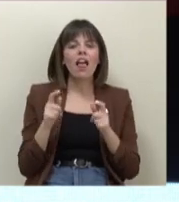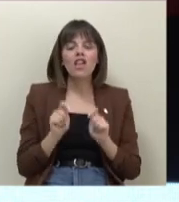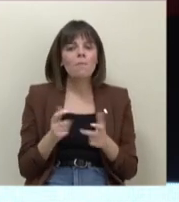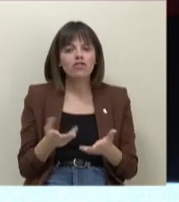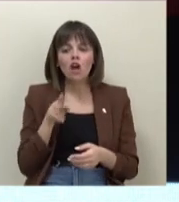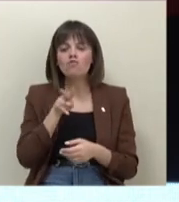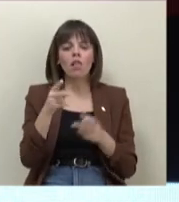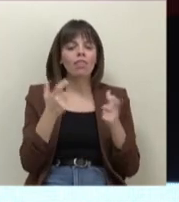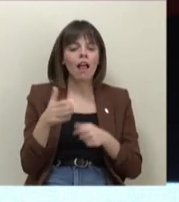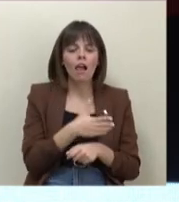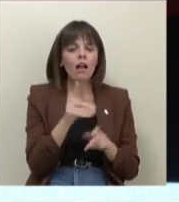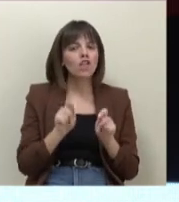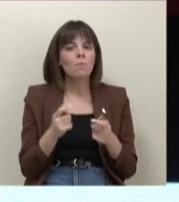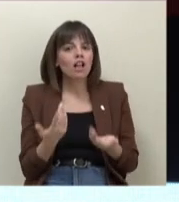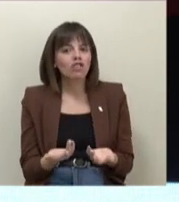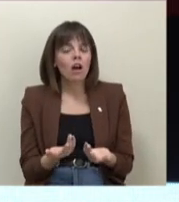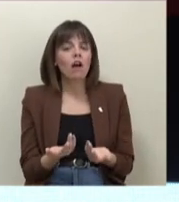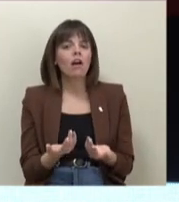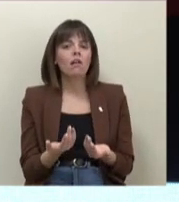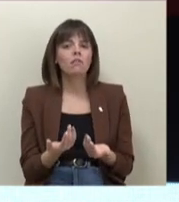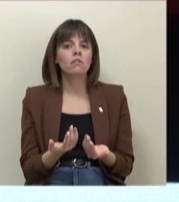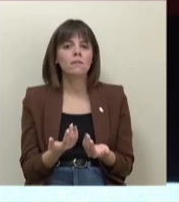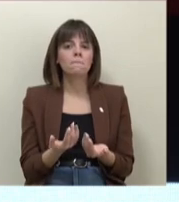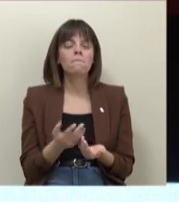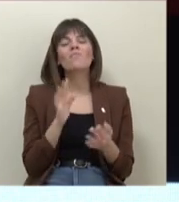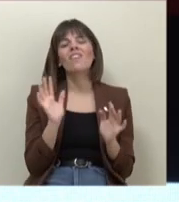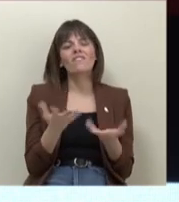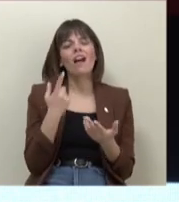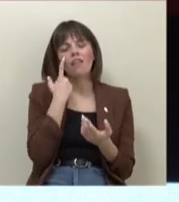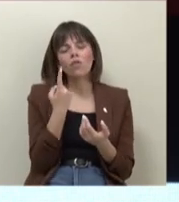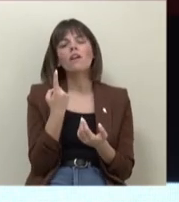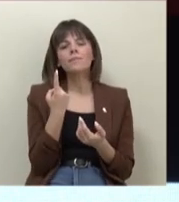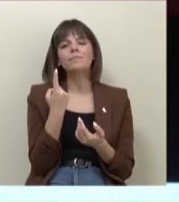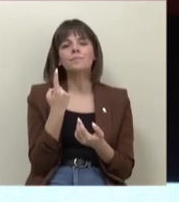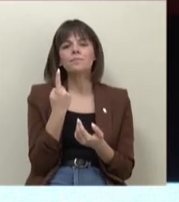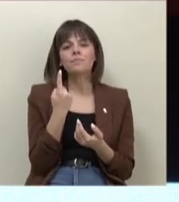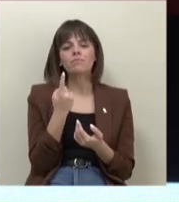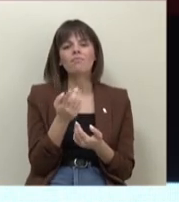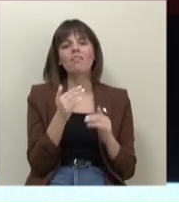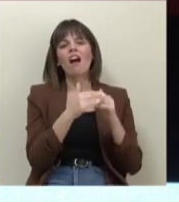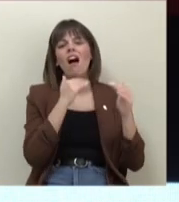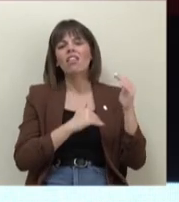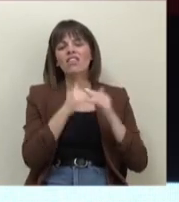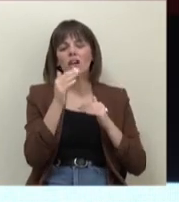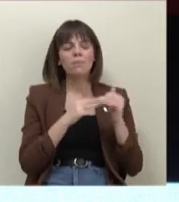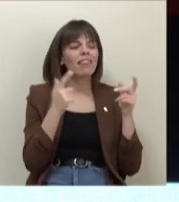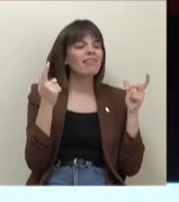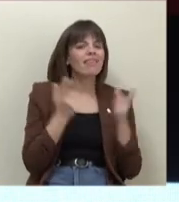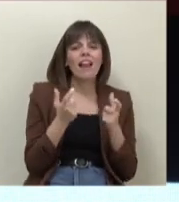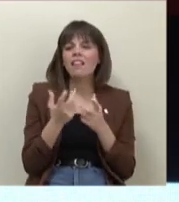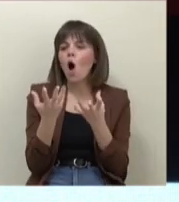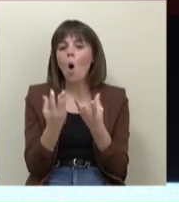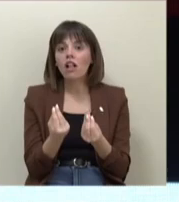nereye yapılacak? Veya işte bir takım diğer altyapı nerede